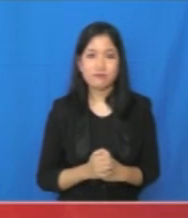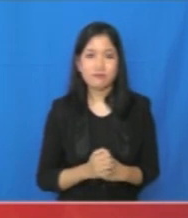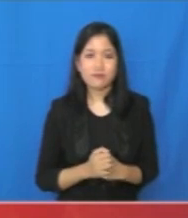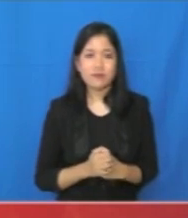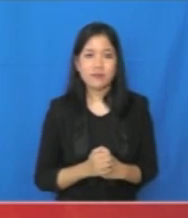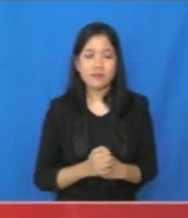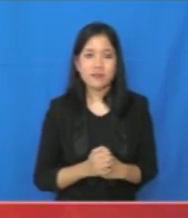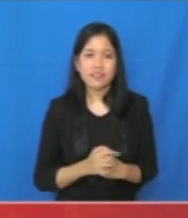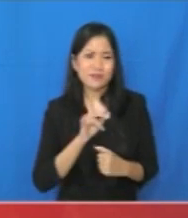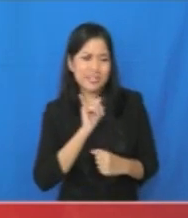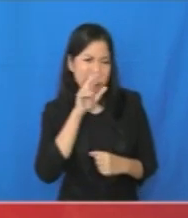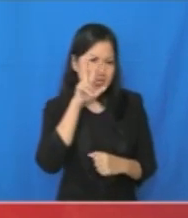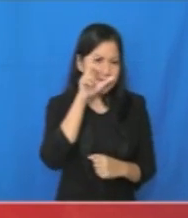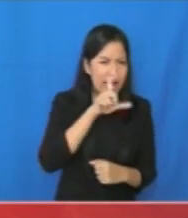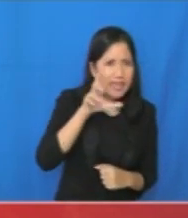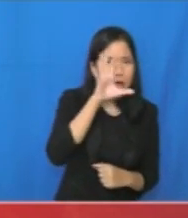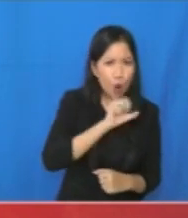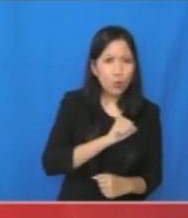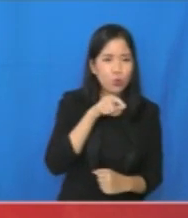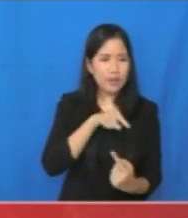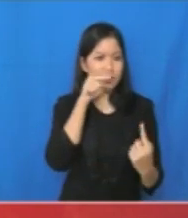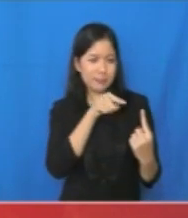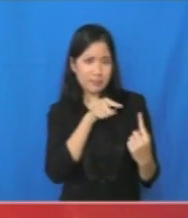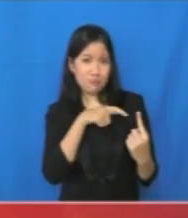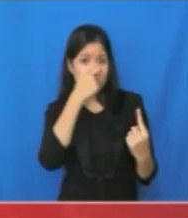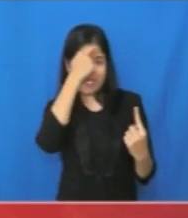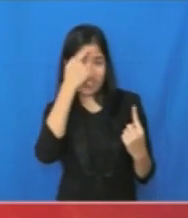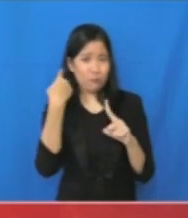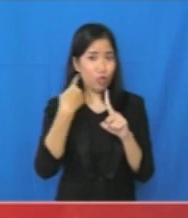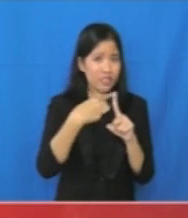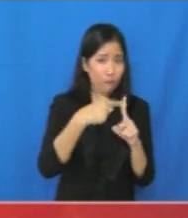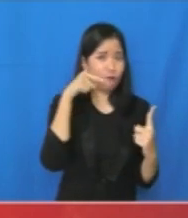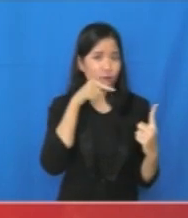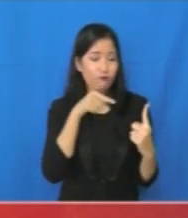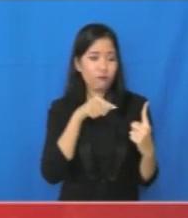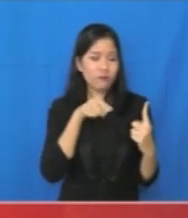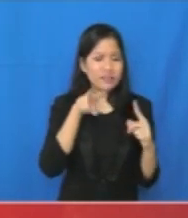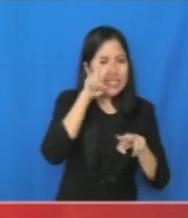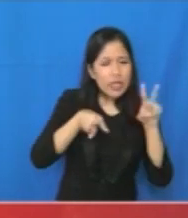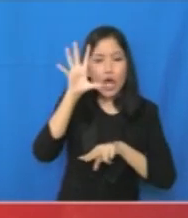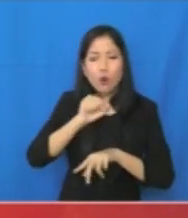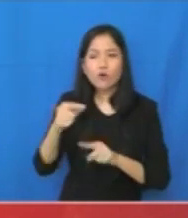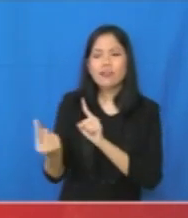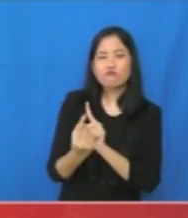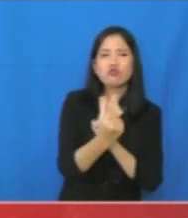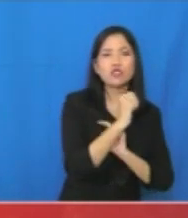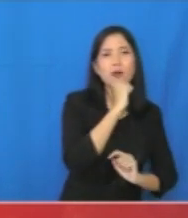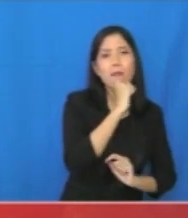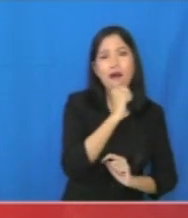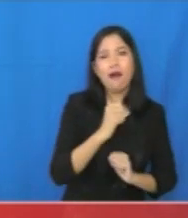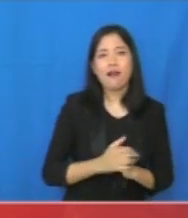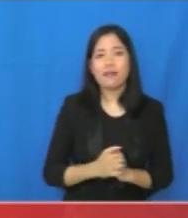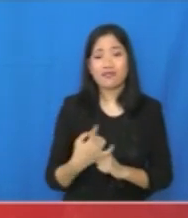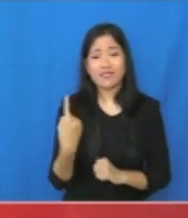kontak dari kasus positif yang kita rawat Kita harus